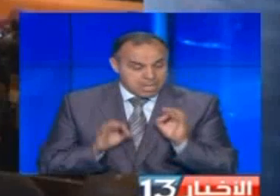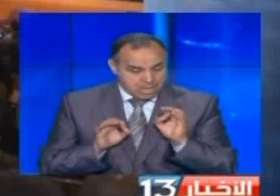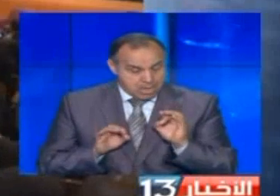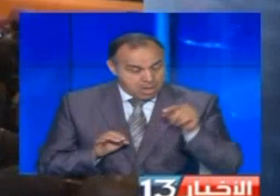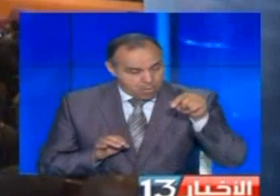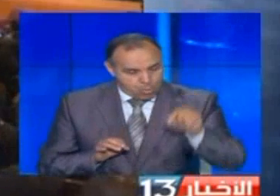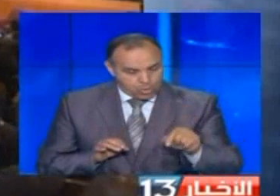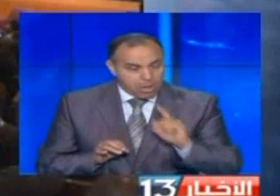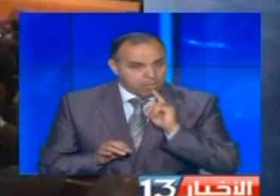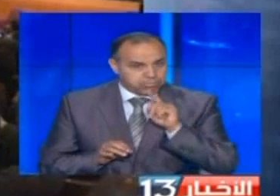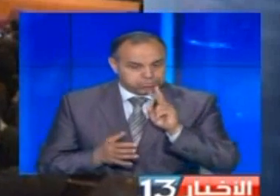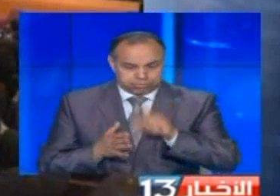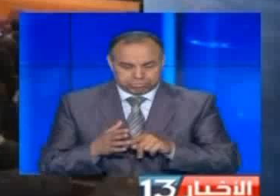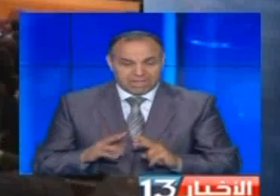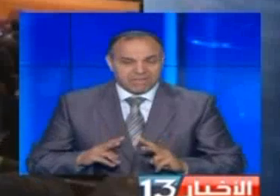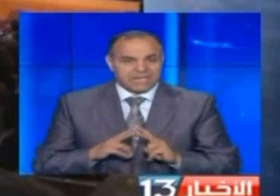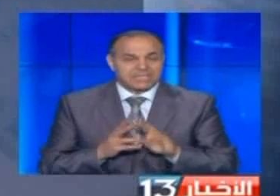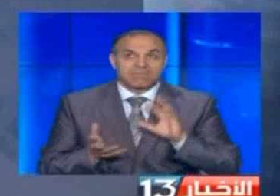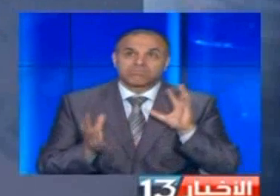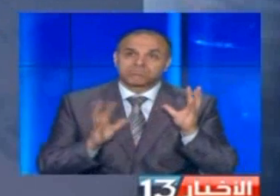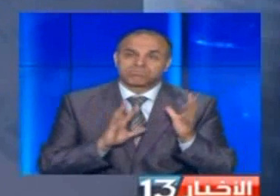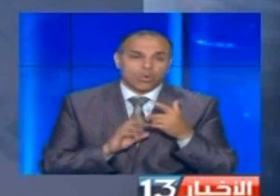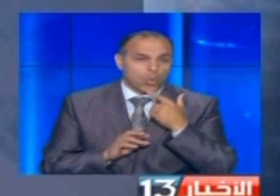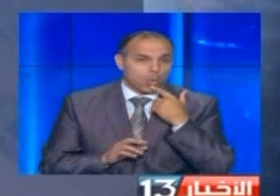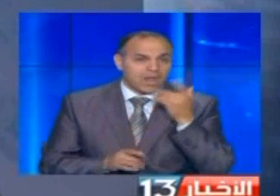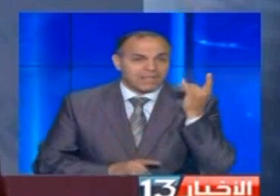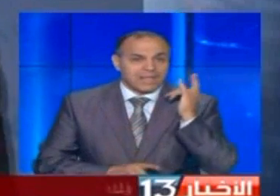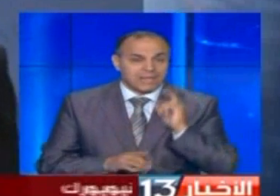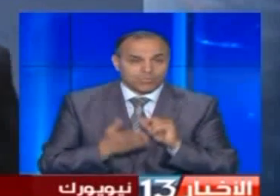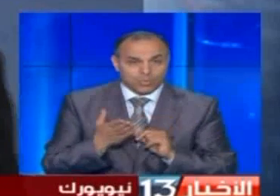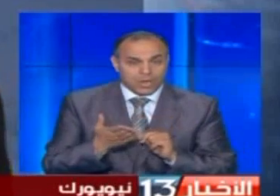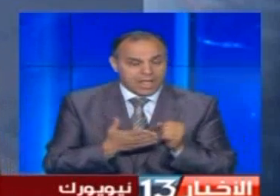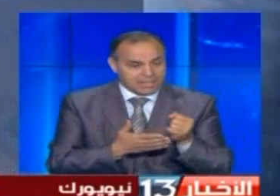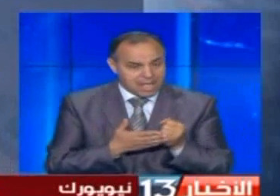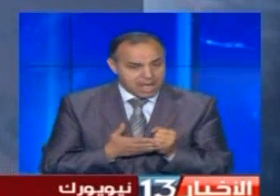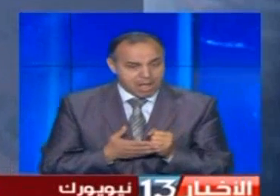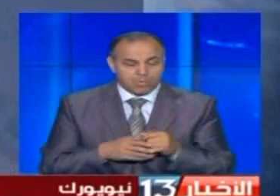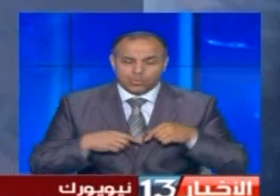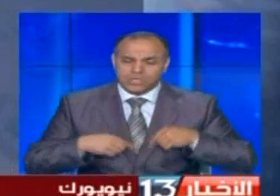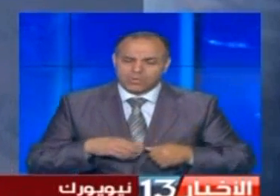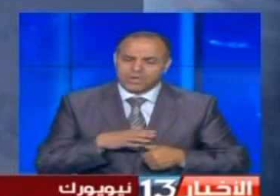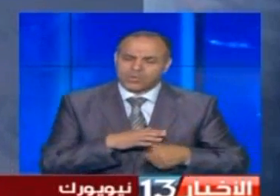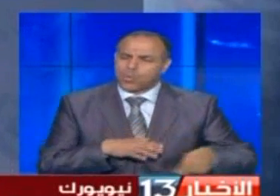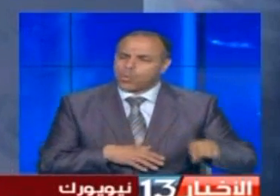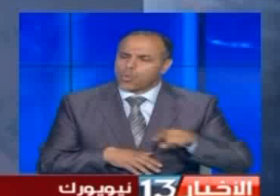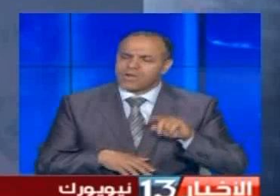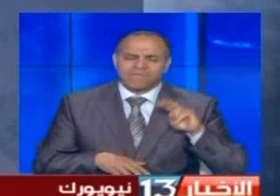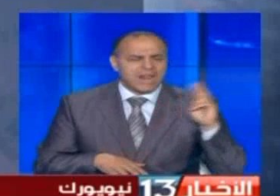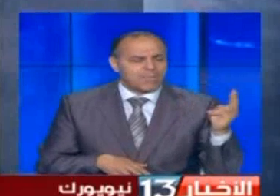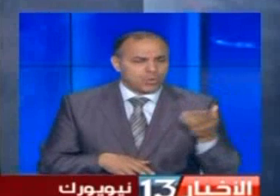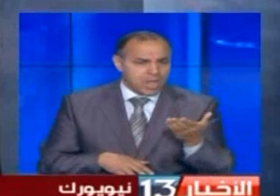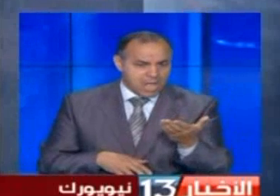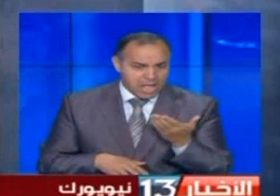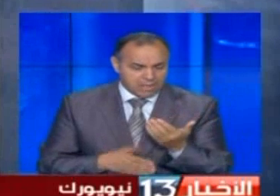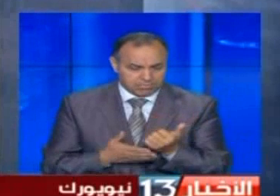من الضروري تنفيذ اتفاق باريس للمناخ الذي وصفه بالتاريخي، داعيا قادة الحكومات والأعمال والمجتمع المدني